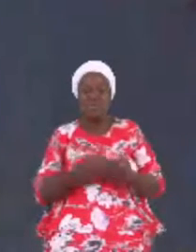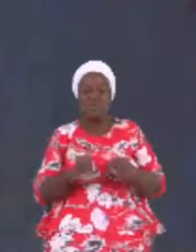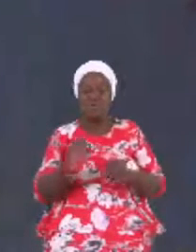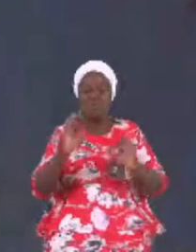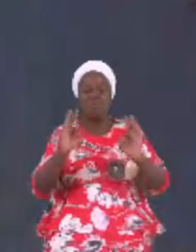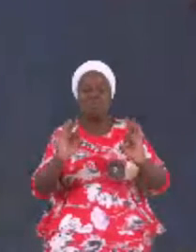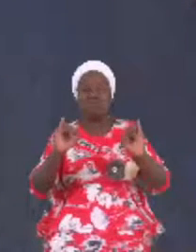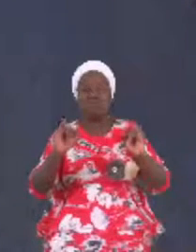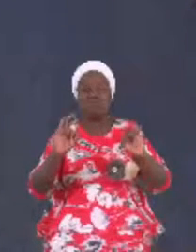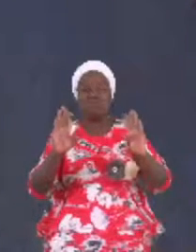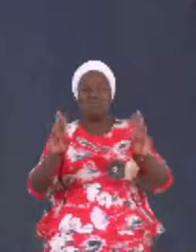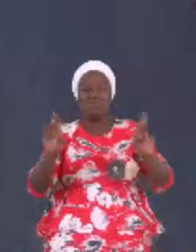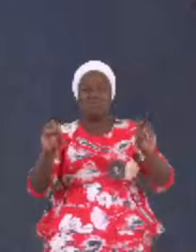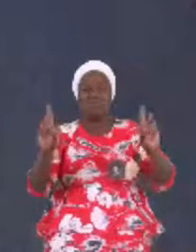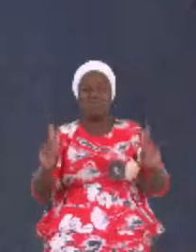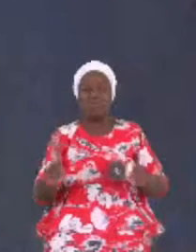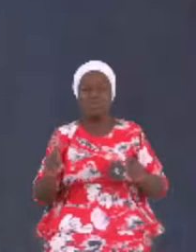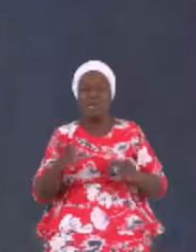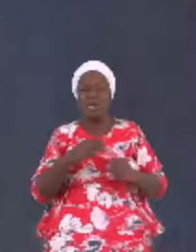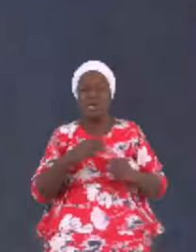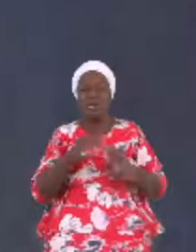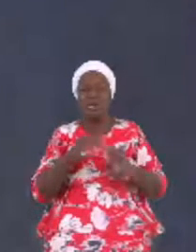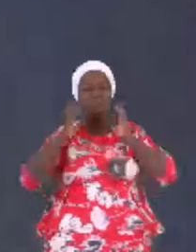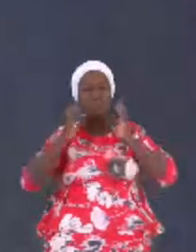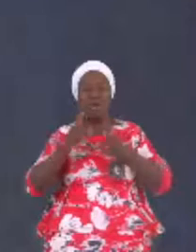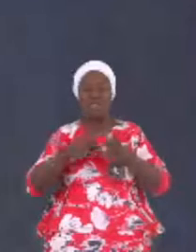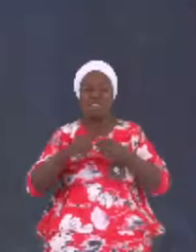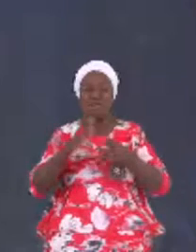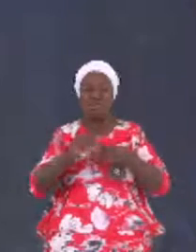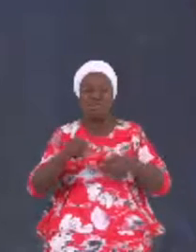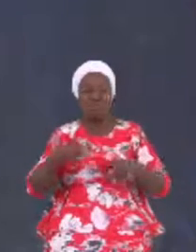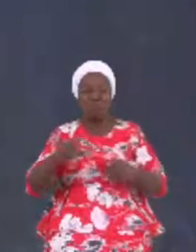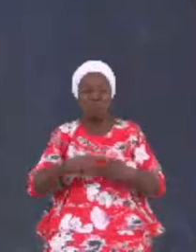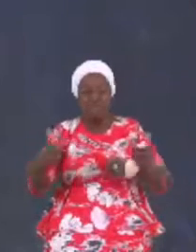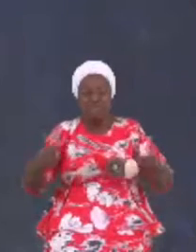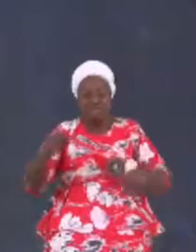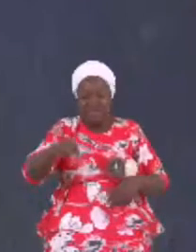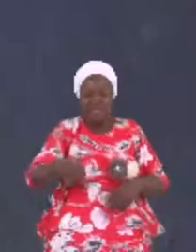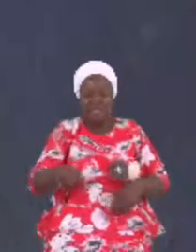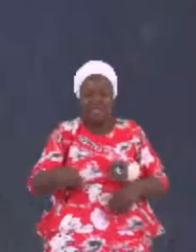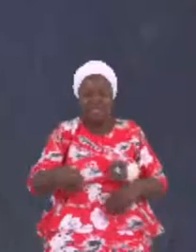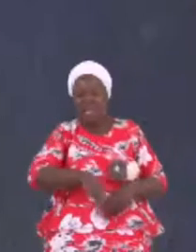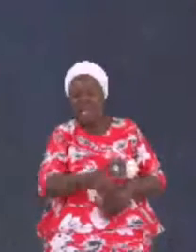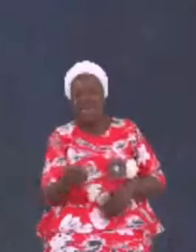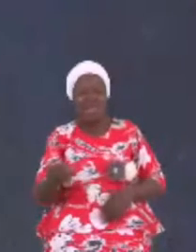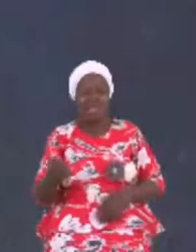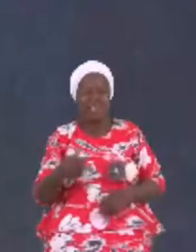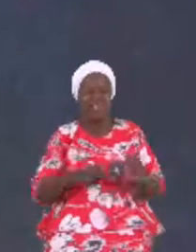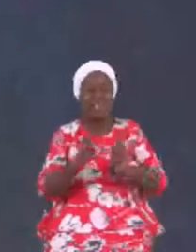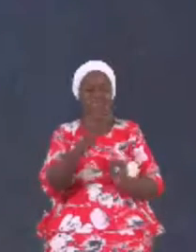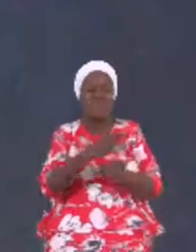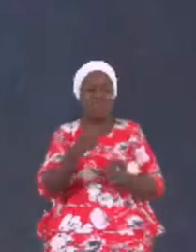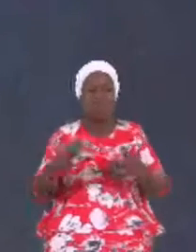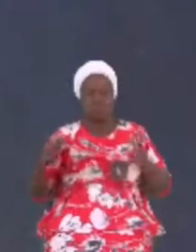fibrome, goitre, éléphantiasis ou même hernie. N'importe quel type